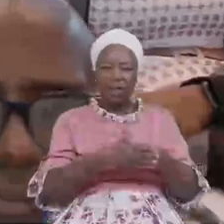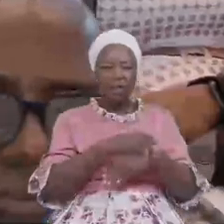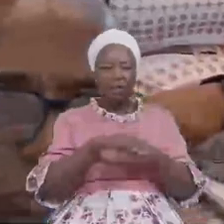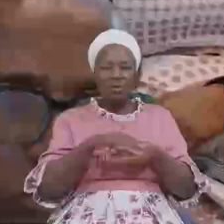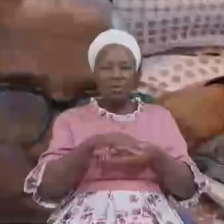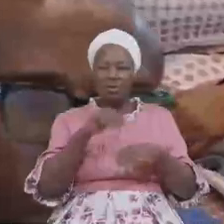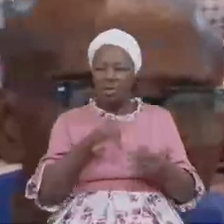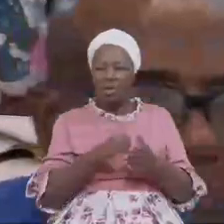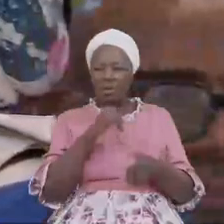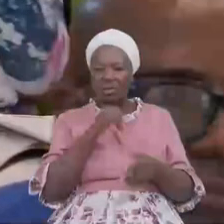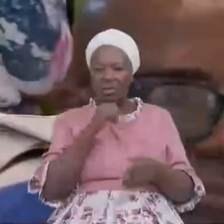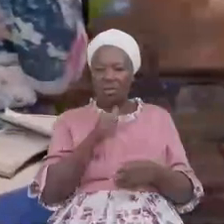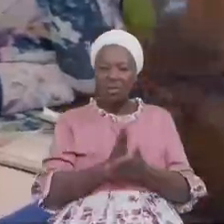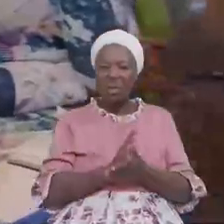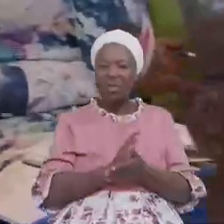bon.